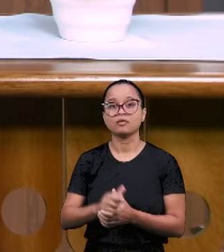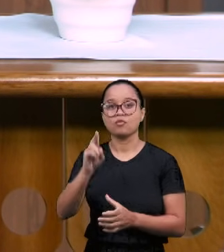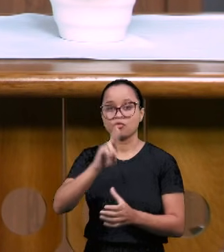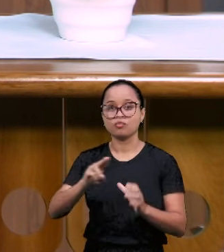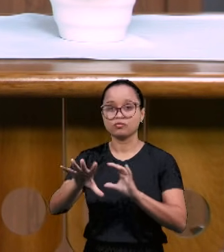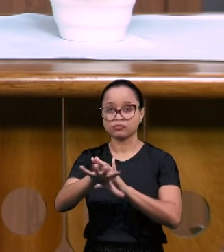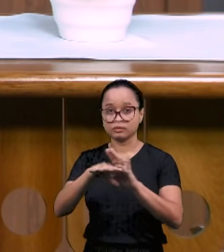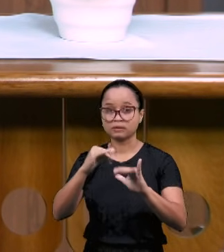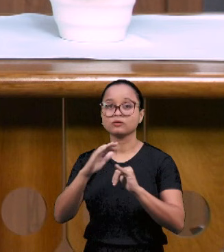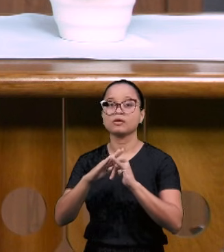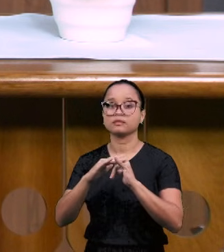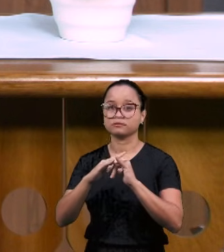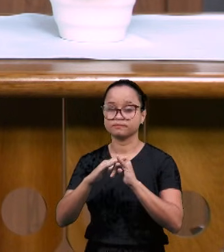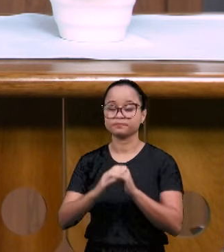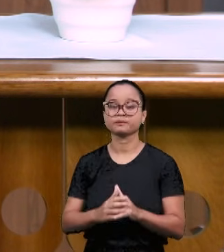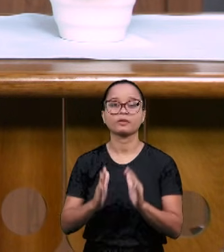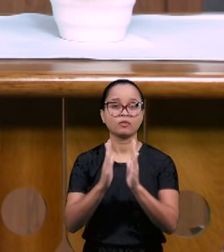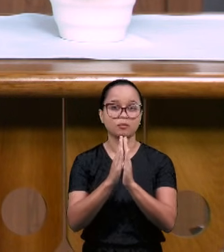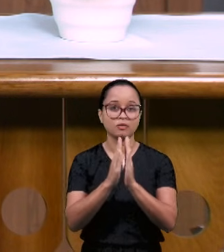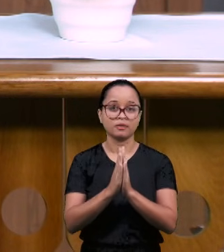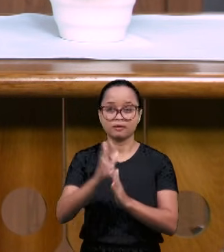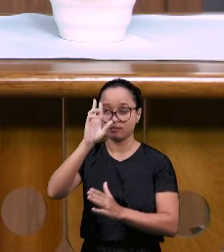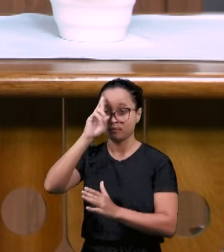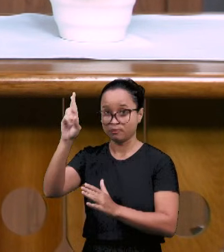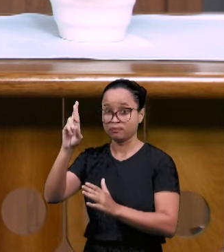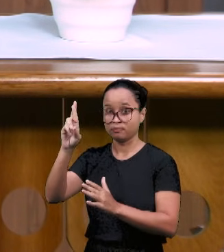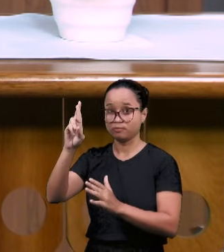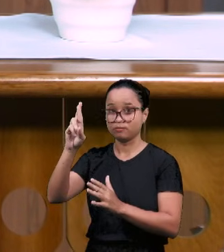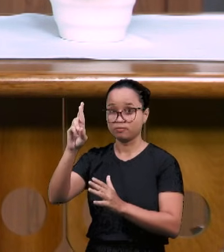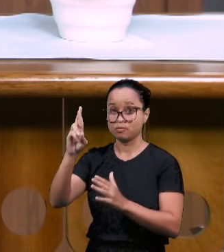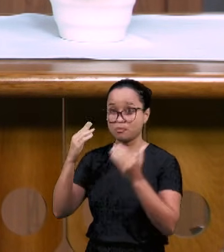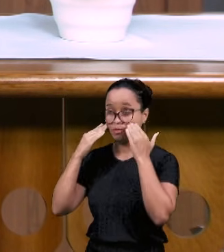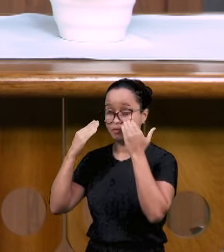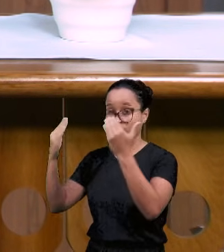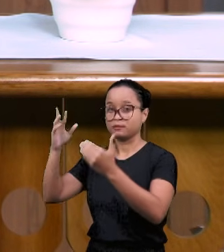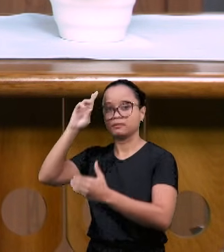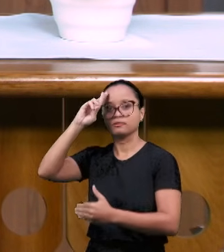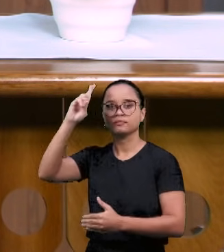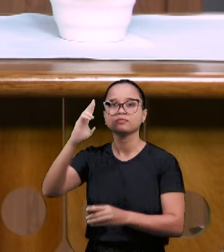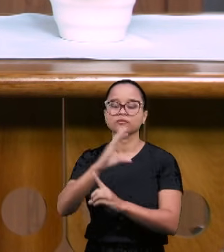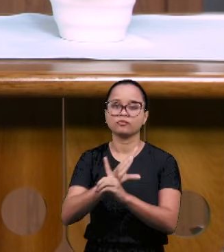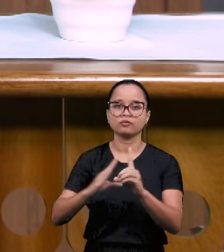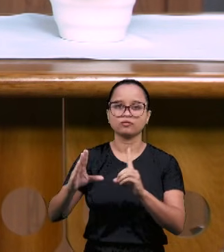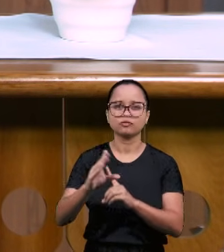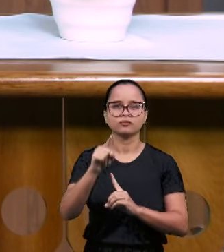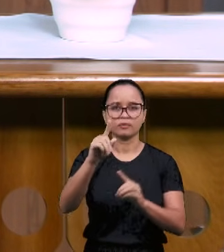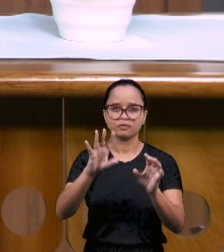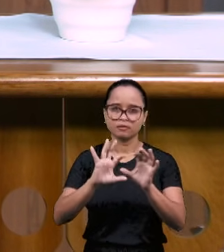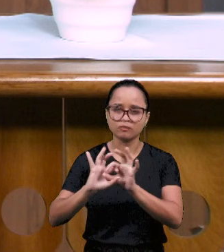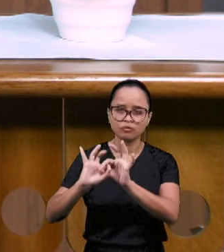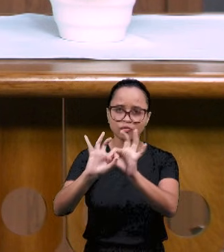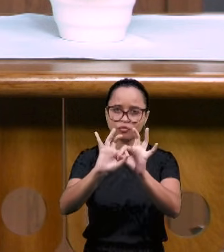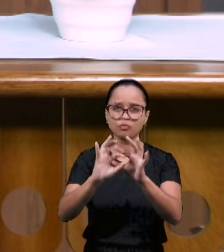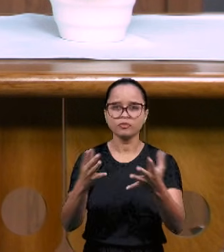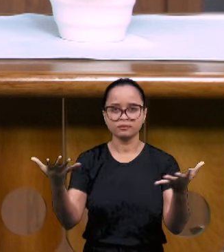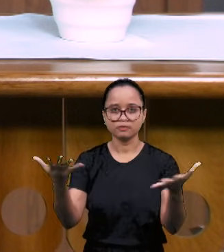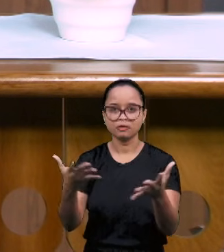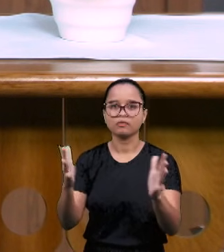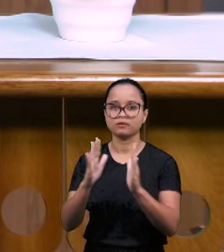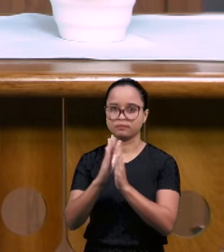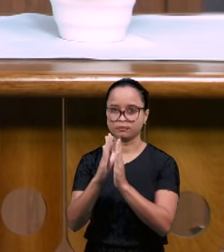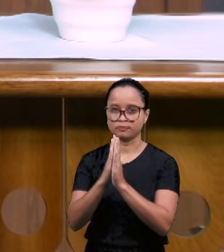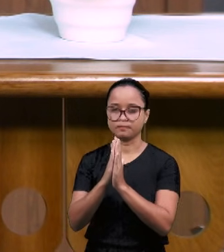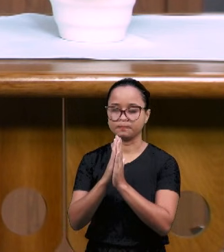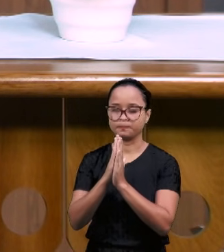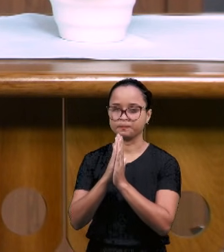travers notre canal YouTube. Nous allons prier au Seigneur, nous allons remettre sur l'autel du Seigneur ce culte. Vous pouvez fermer vos yeux pour ce moment de